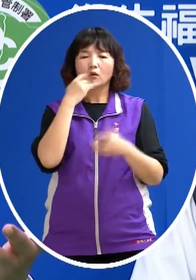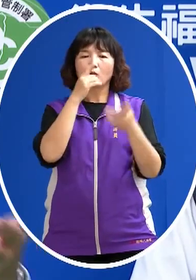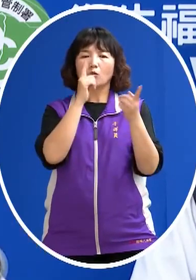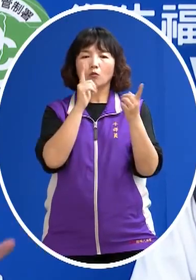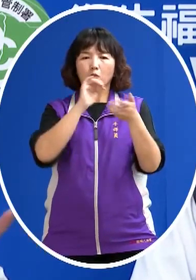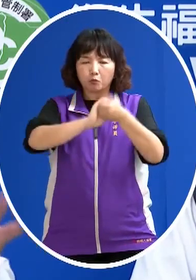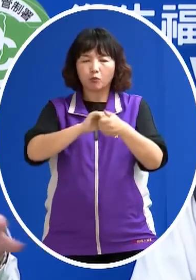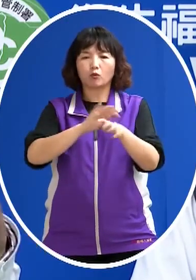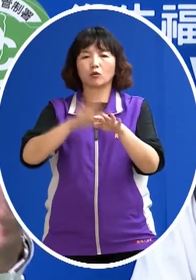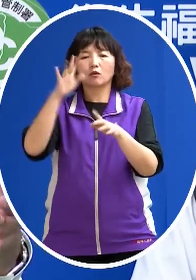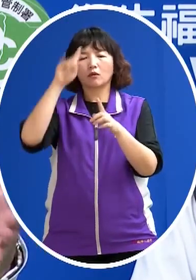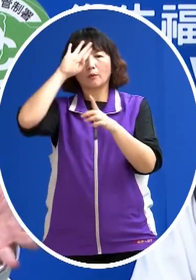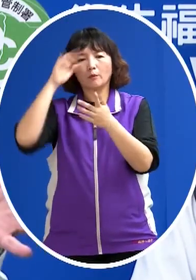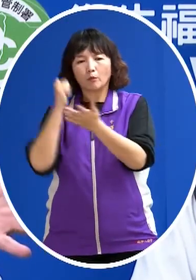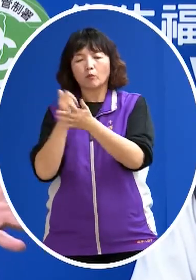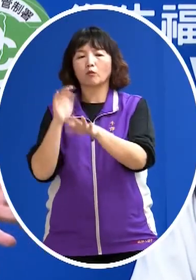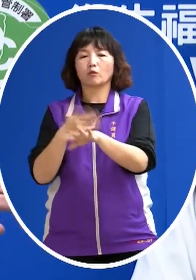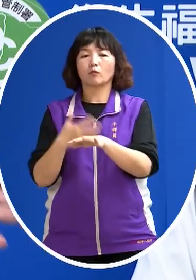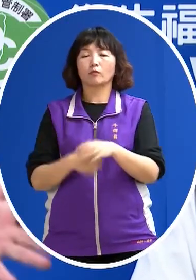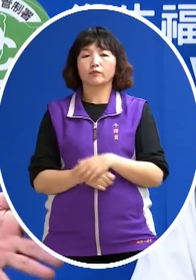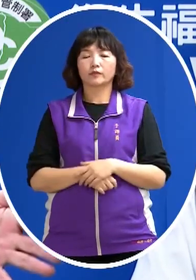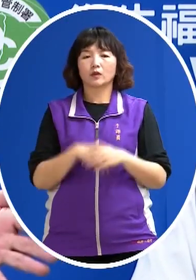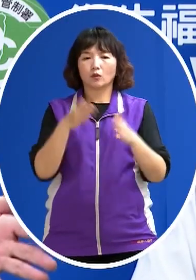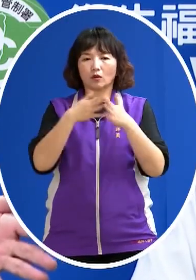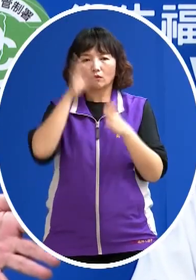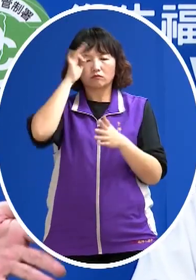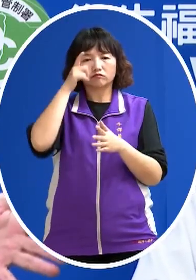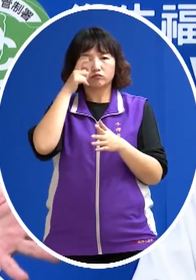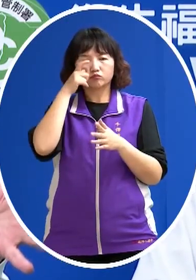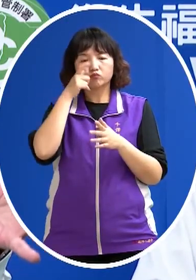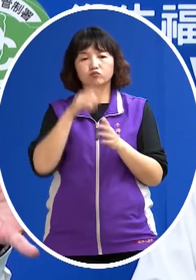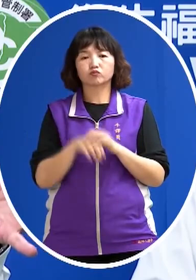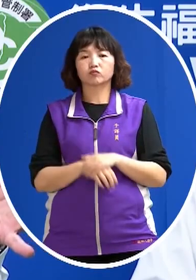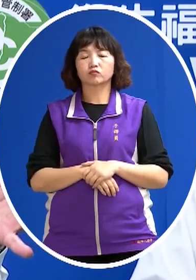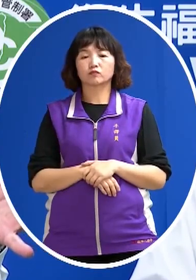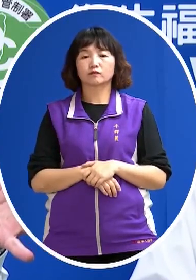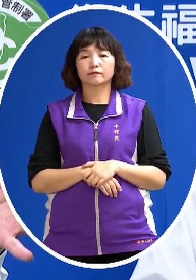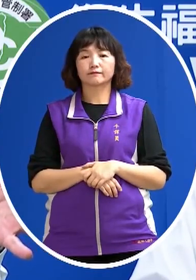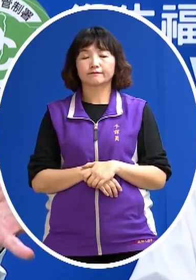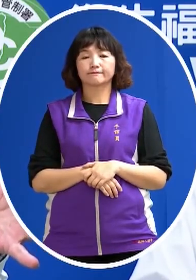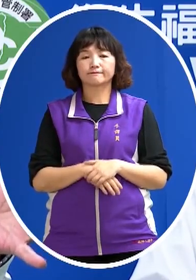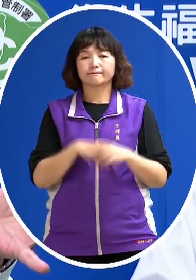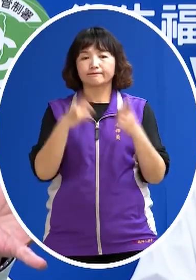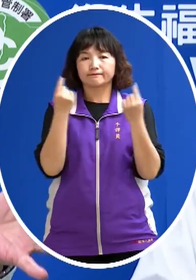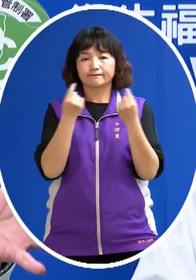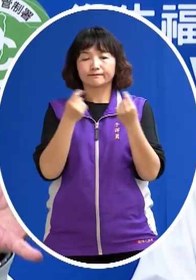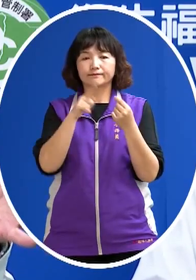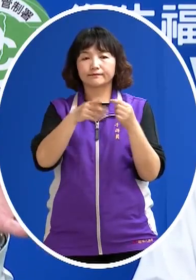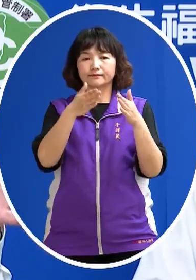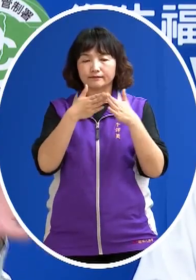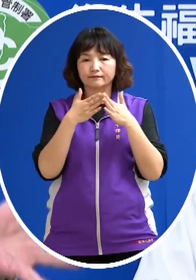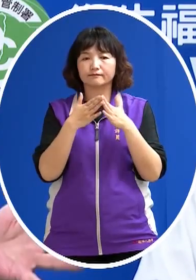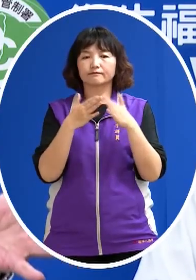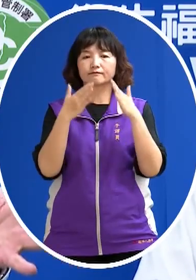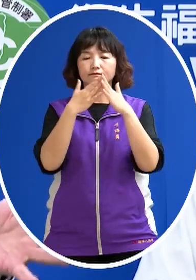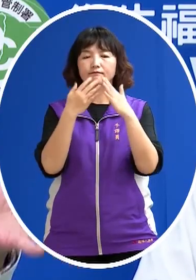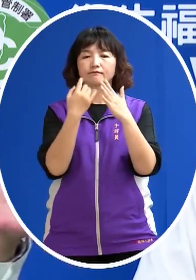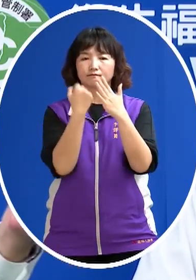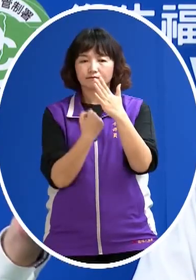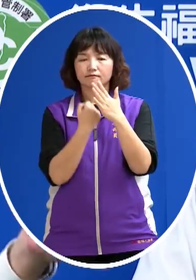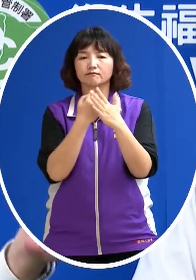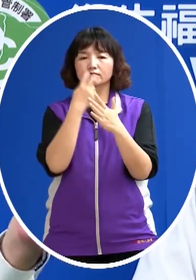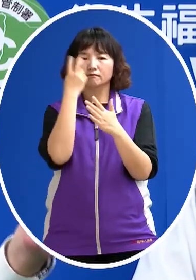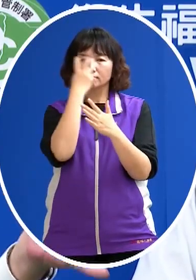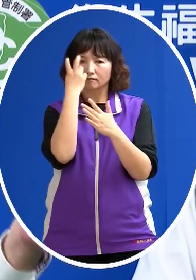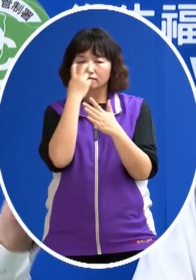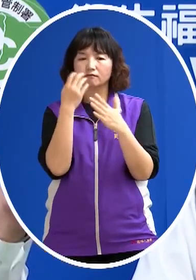可能嘛。所以我们经过这样的话，有些是要观察，好，那有一些就要做一些相关的居家隔离，那或